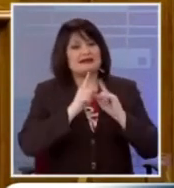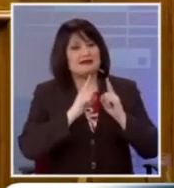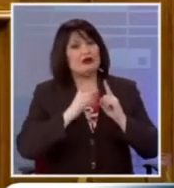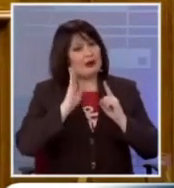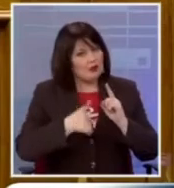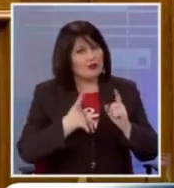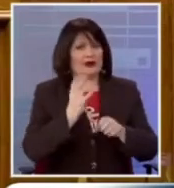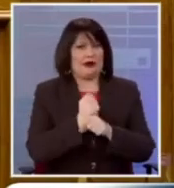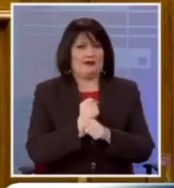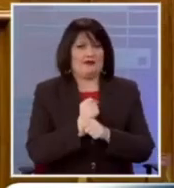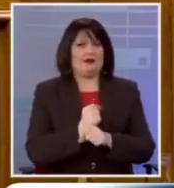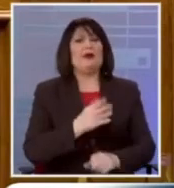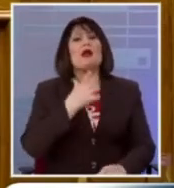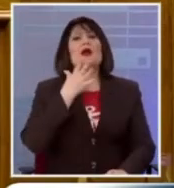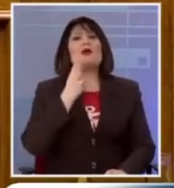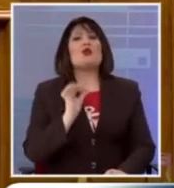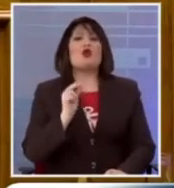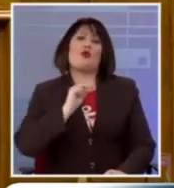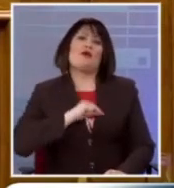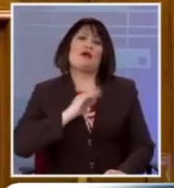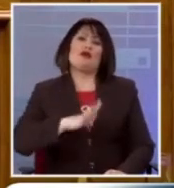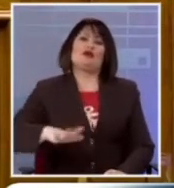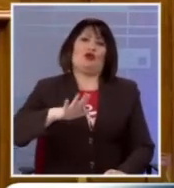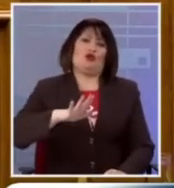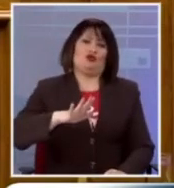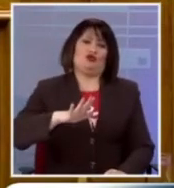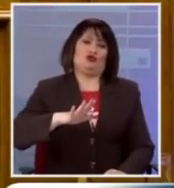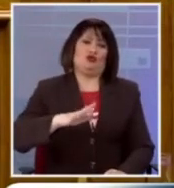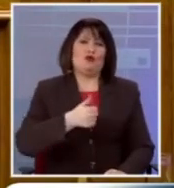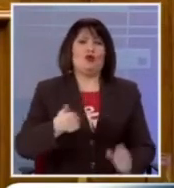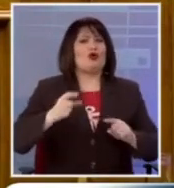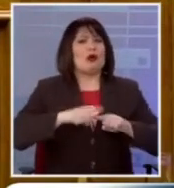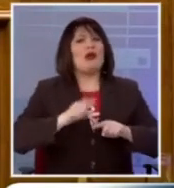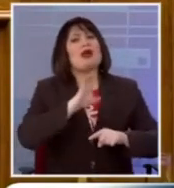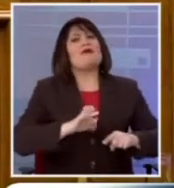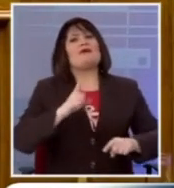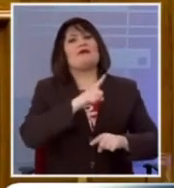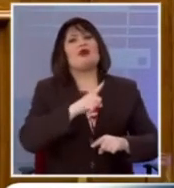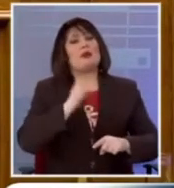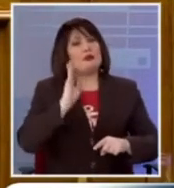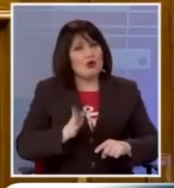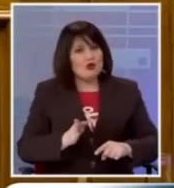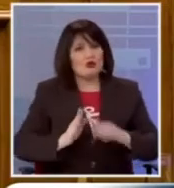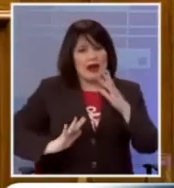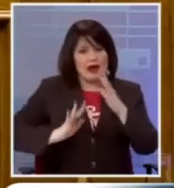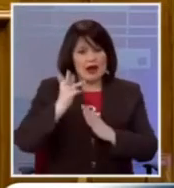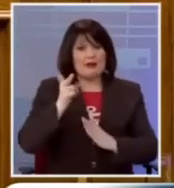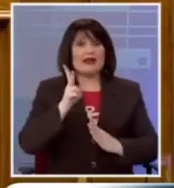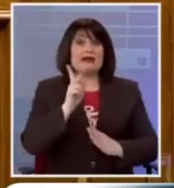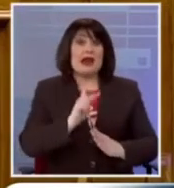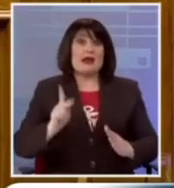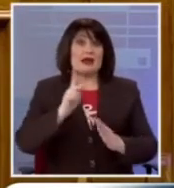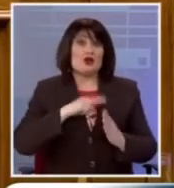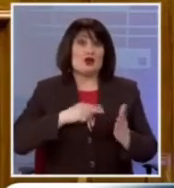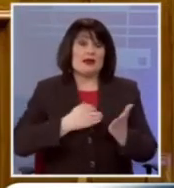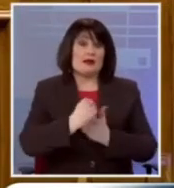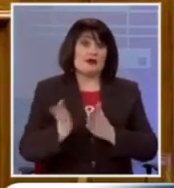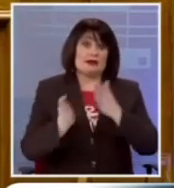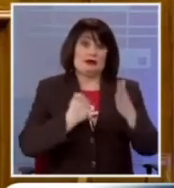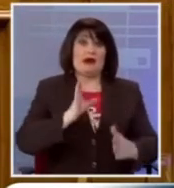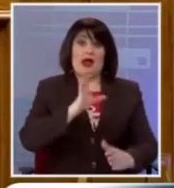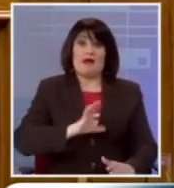εφικτή, γιατί είναι πραγματικά υποφελής για όλους. Η Ελλάδα έχει δυνατότητα να επιστρέψει στην ανάπτυξη με κοινωνική δικαιοσύνη. Η Ευρώπη, από την άλλη